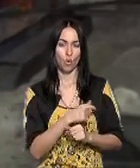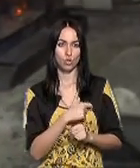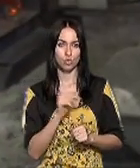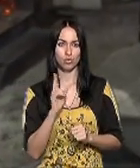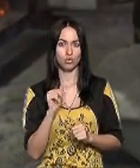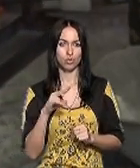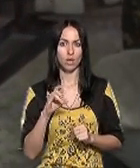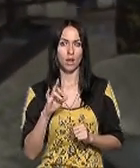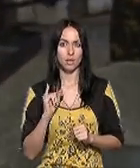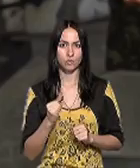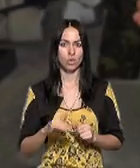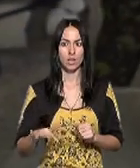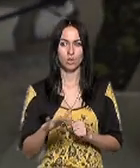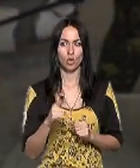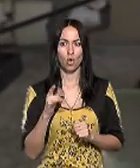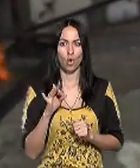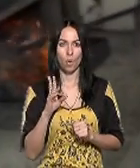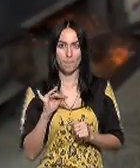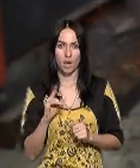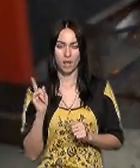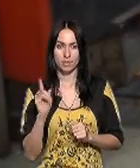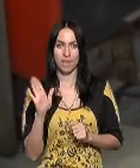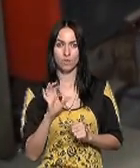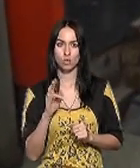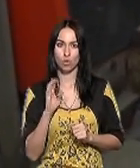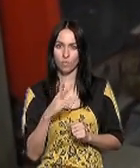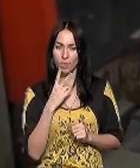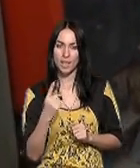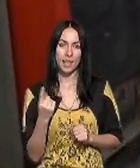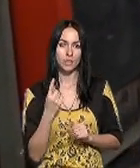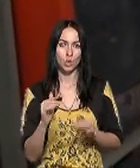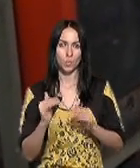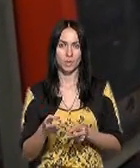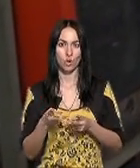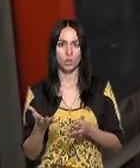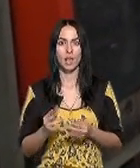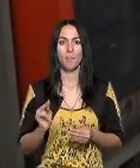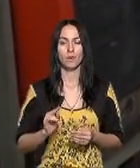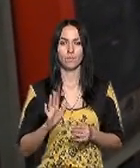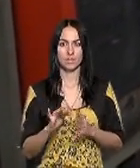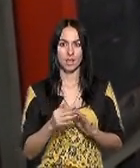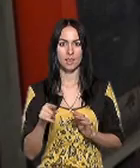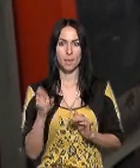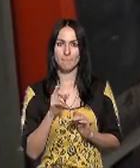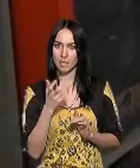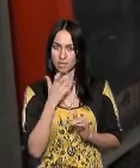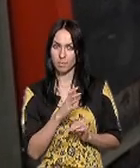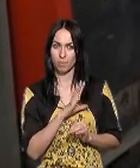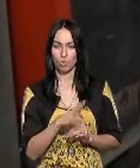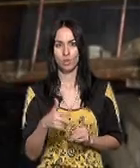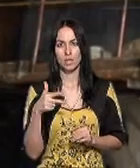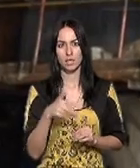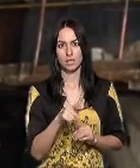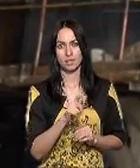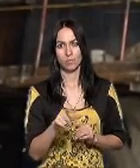територіальної громади Віктор Соловйов показував єдину міні-котельню, яка працювала у селищі. Там без тепла були 3 тисячі мешканців.